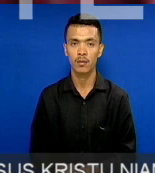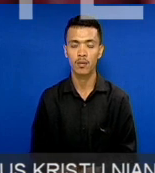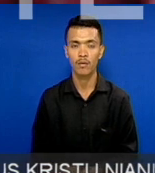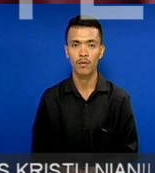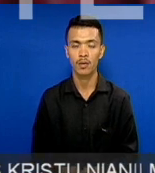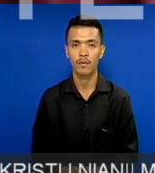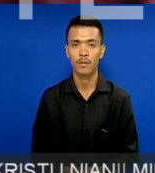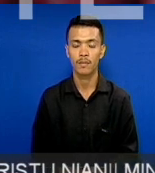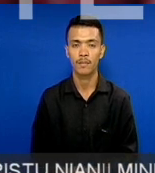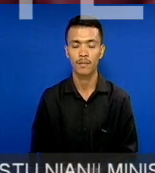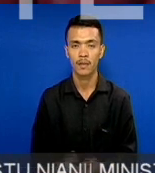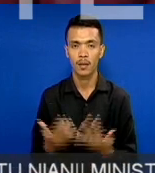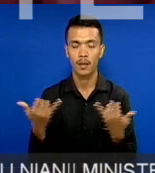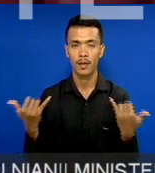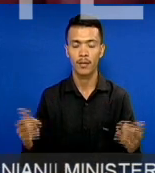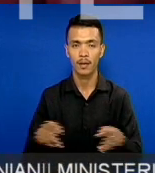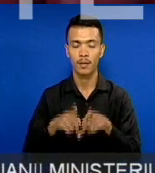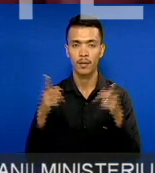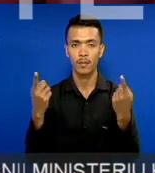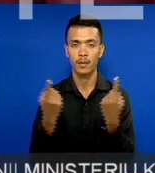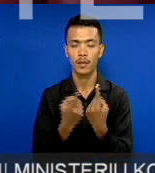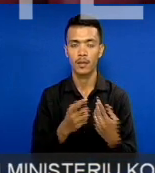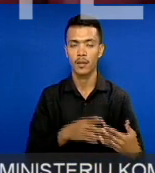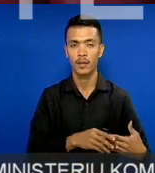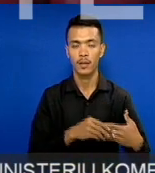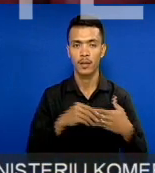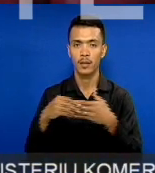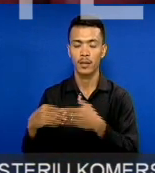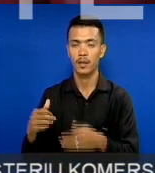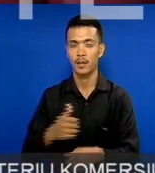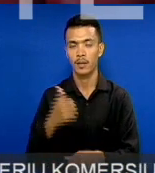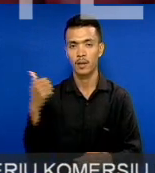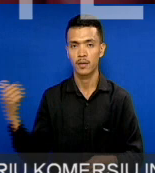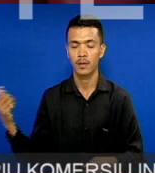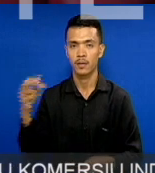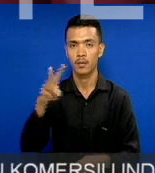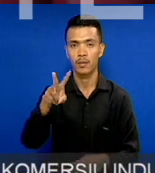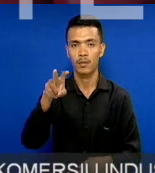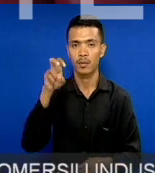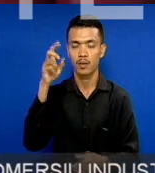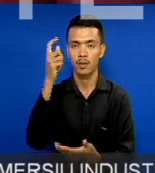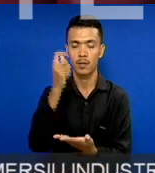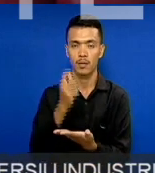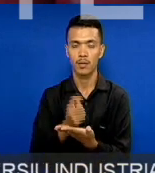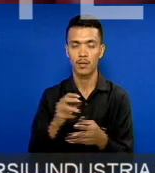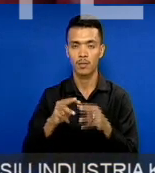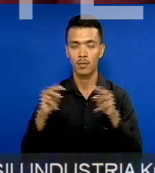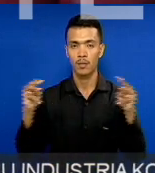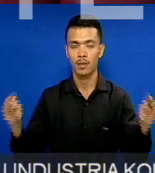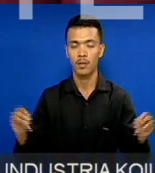tamba sei agora kompanya kairne iha soring iha 200 metros osi soring los